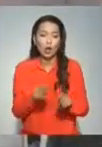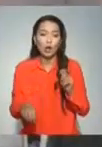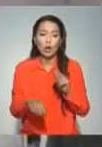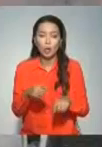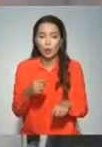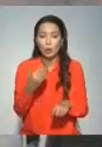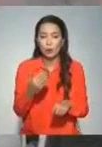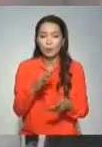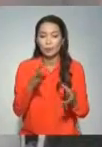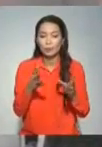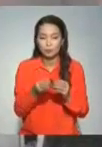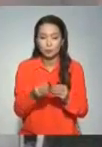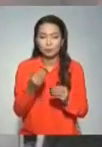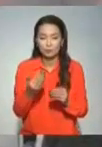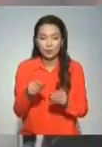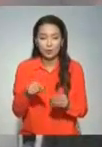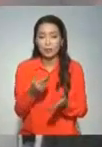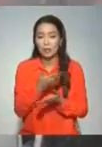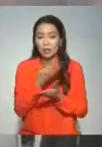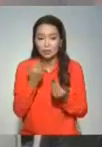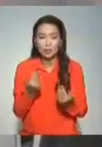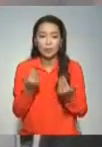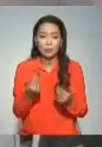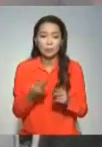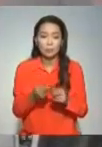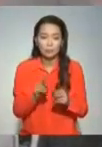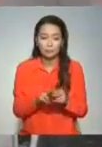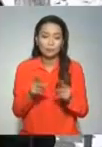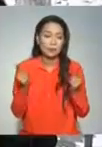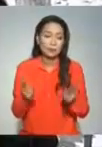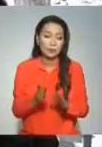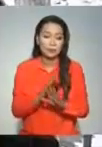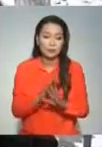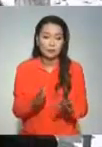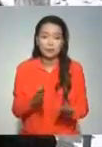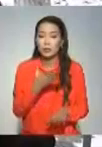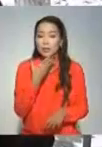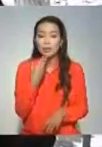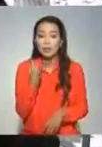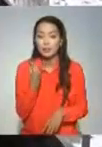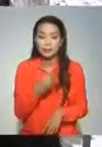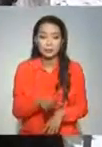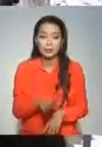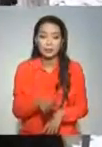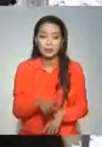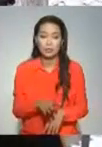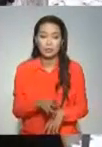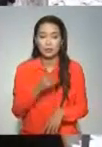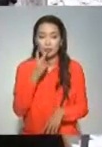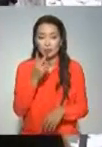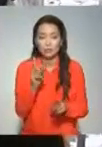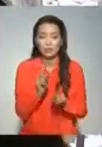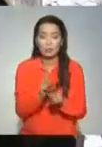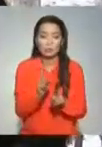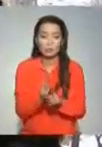по архитектурному облику города здесь нет. Только вот жители с этим не согласны. Некрасиво. Церковь не видно.